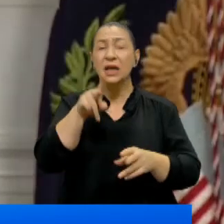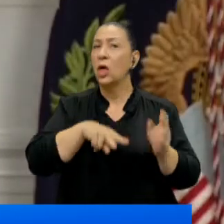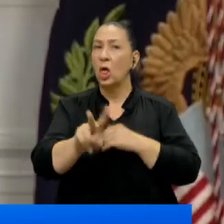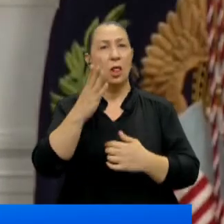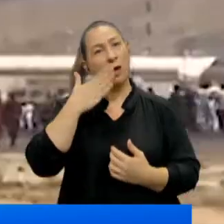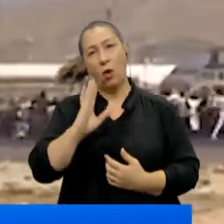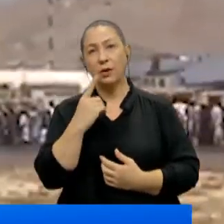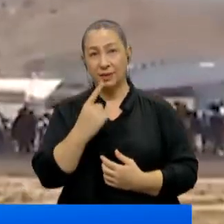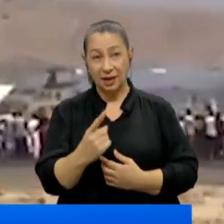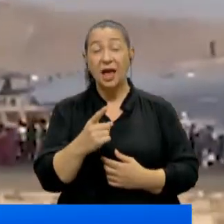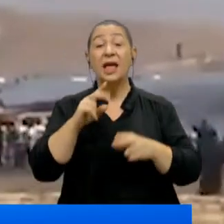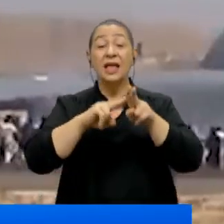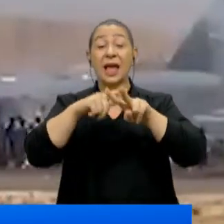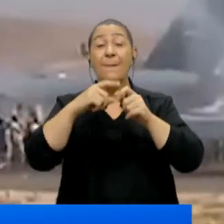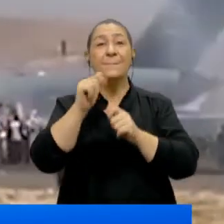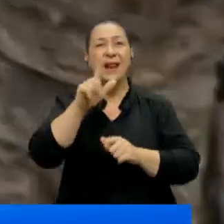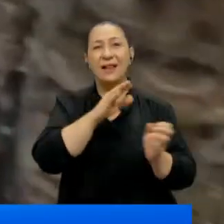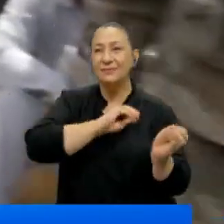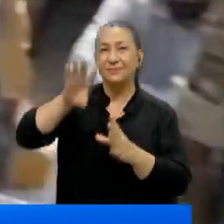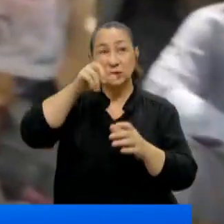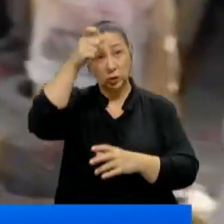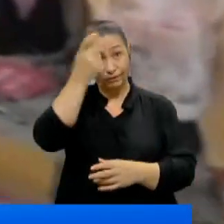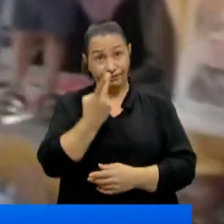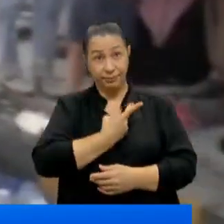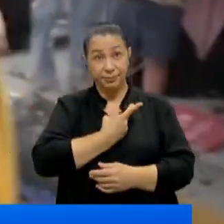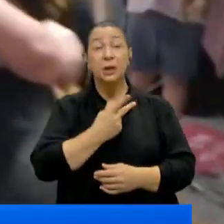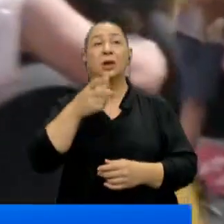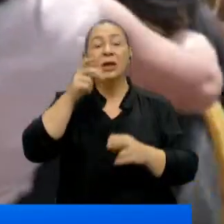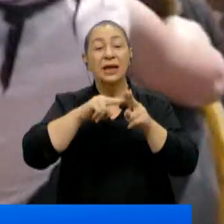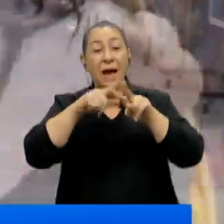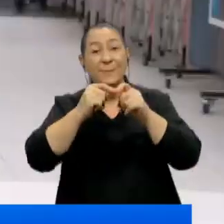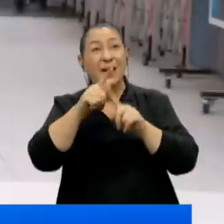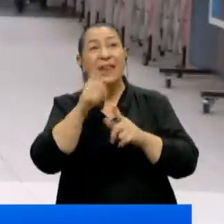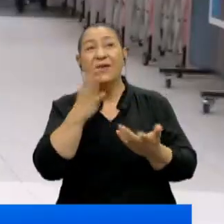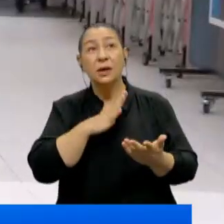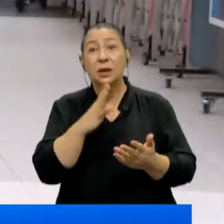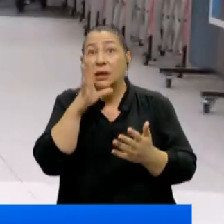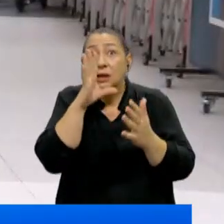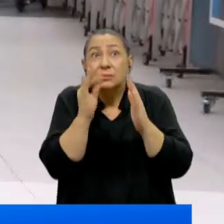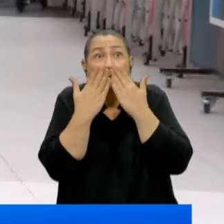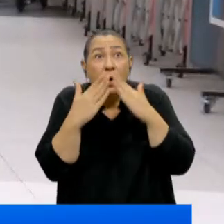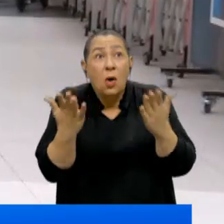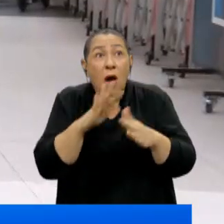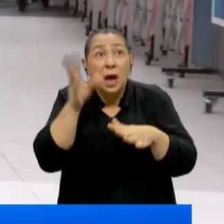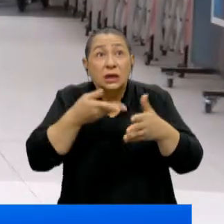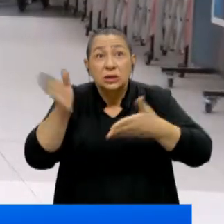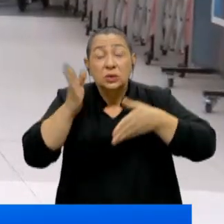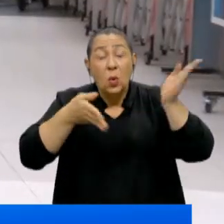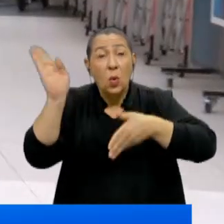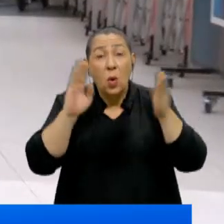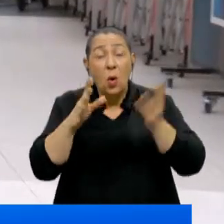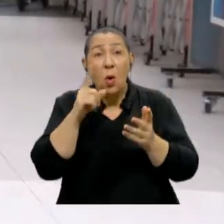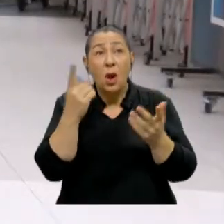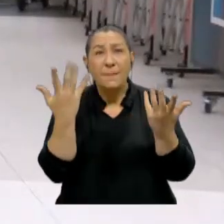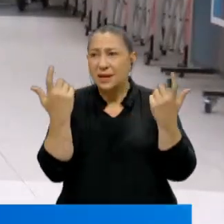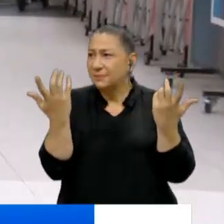yok yorumunda bulundu. Kabil'den tahliye edilen Türkler ise Kabil'de yaşananları anlattı. Kimse kalmıyor ya, herkes gidiyor, öyle bir